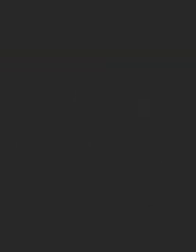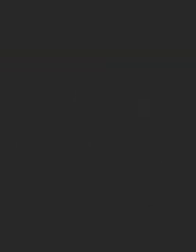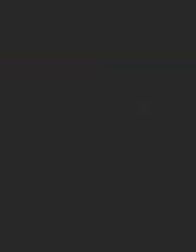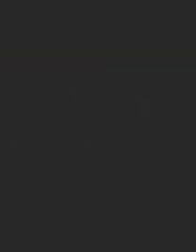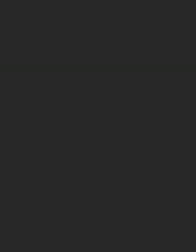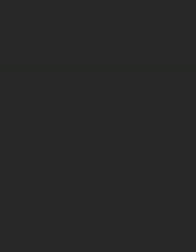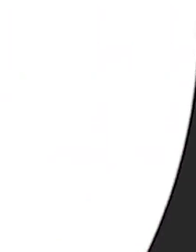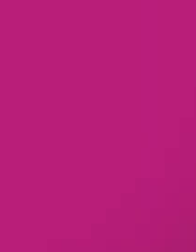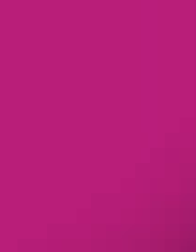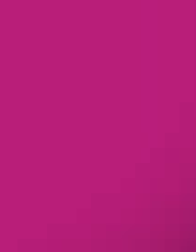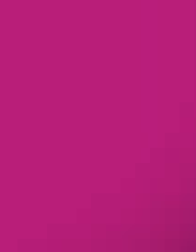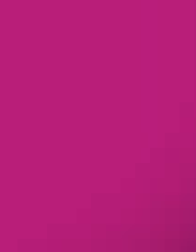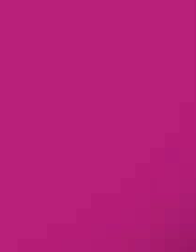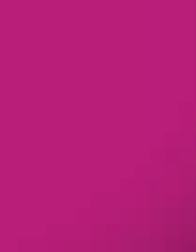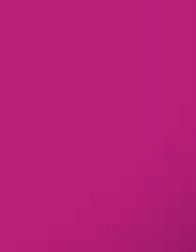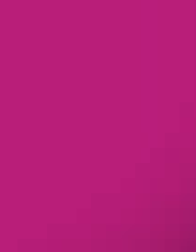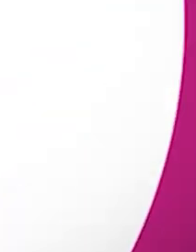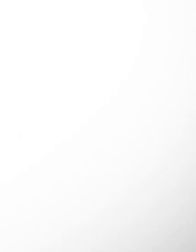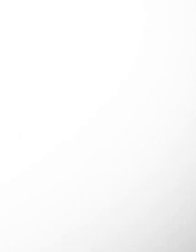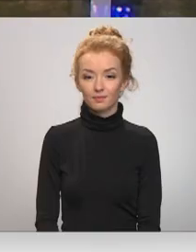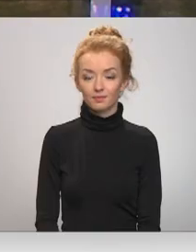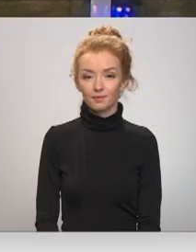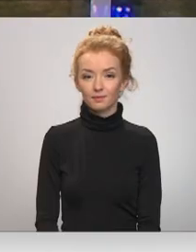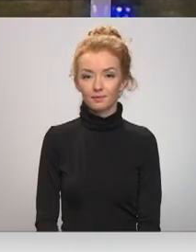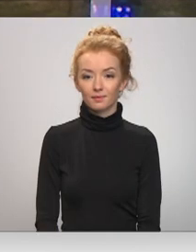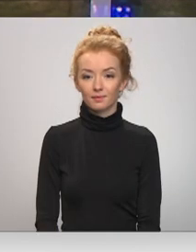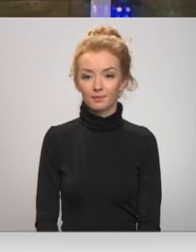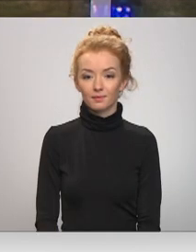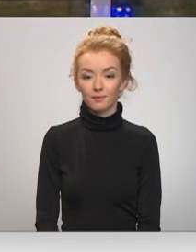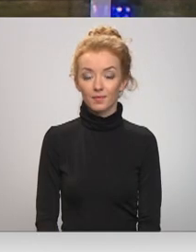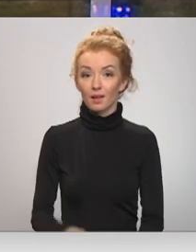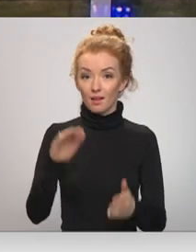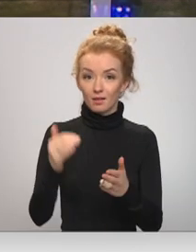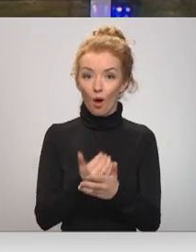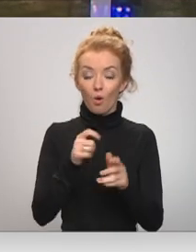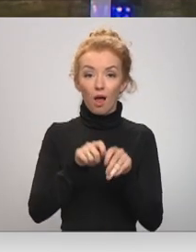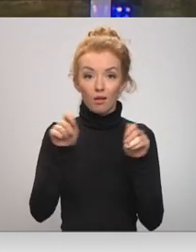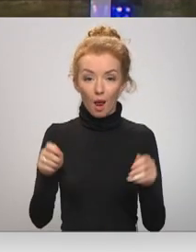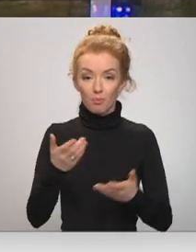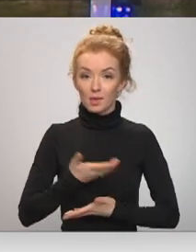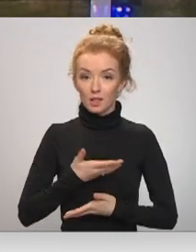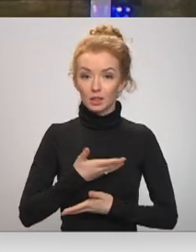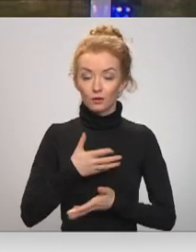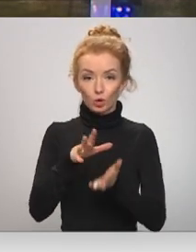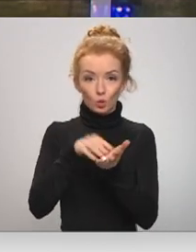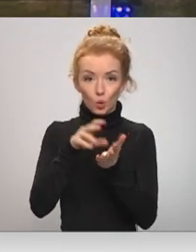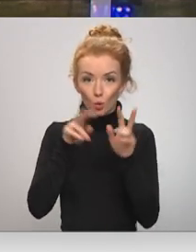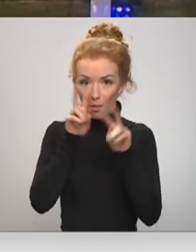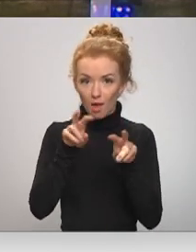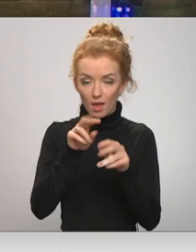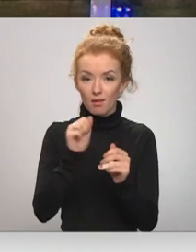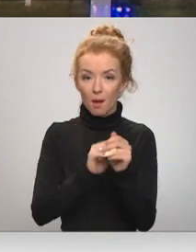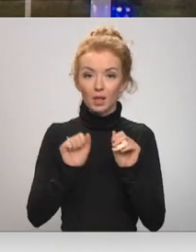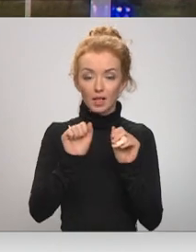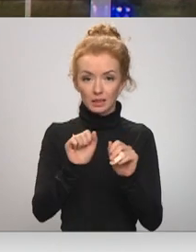Re! Viss ēters ir te! Īstu jaunatklājumu šonedēļ piedzīvojuši sūnu pētnieki. Dabas